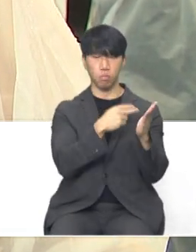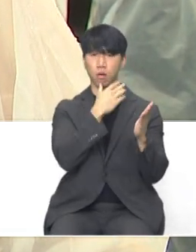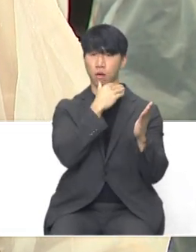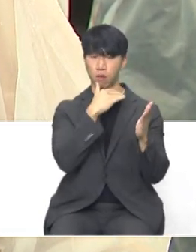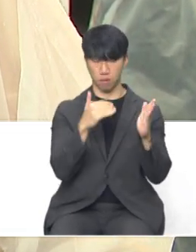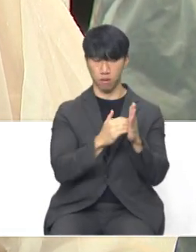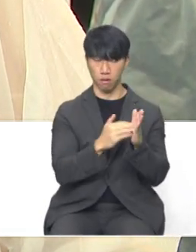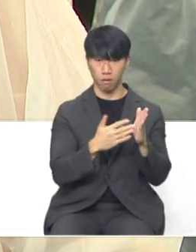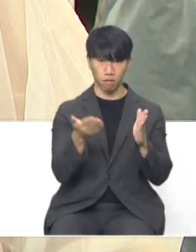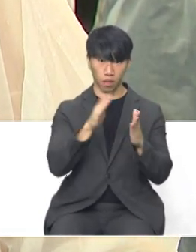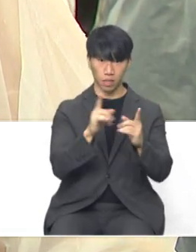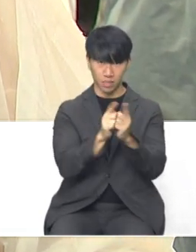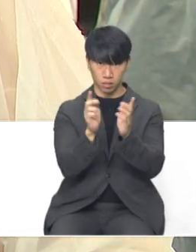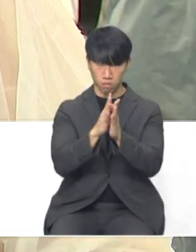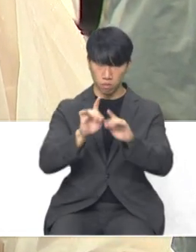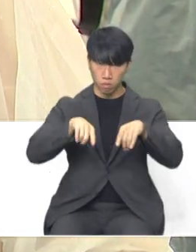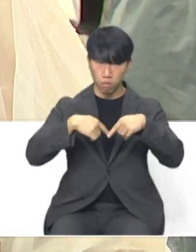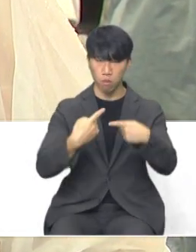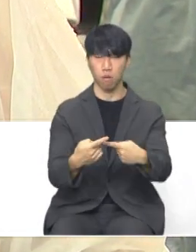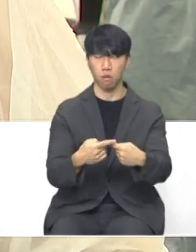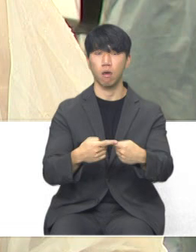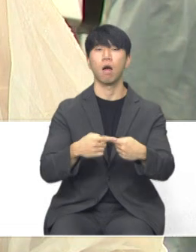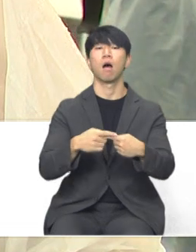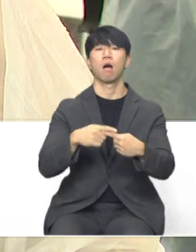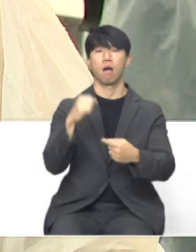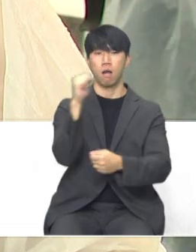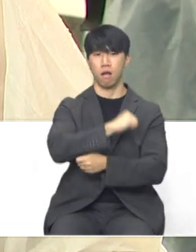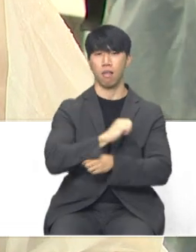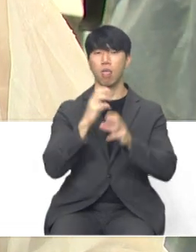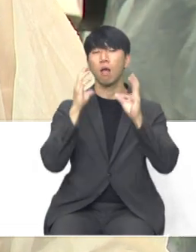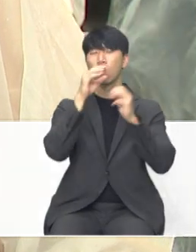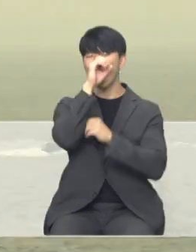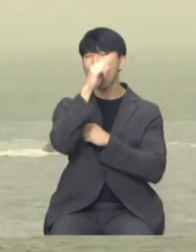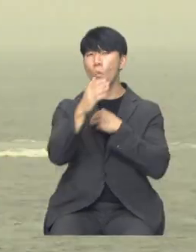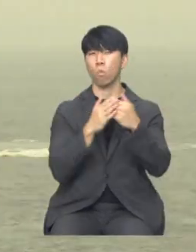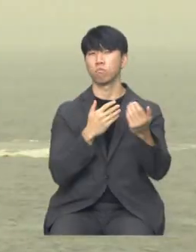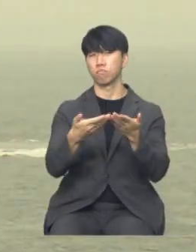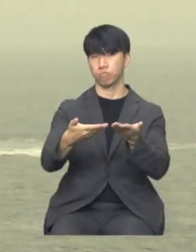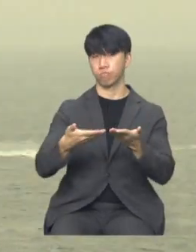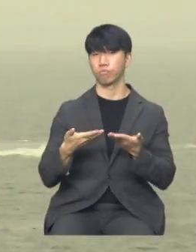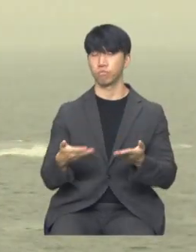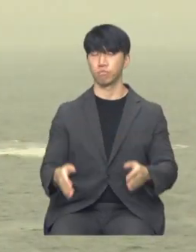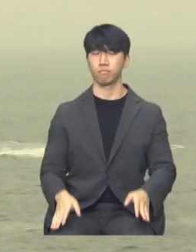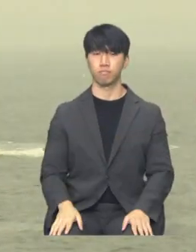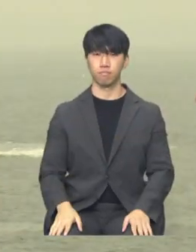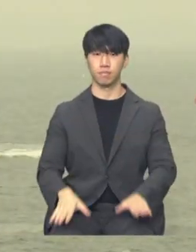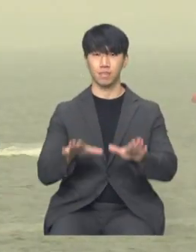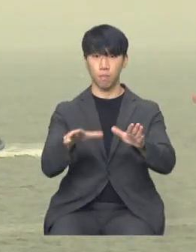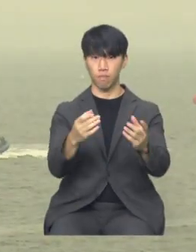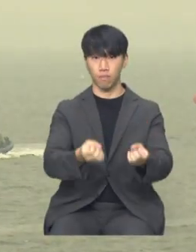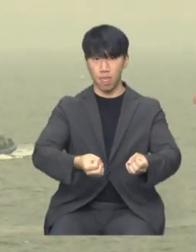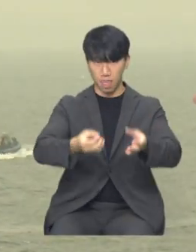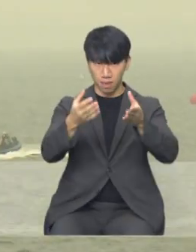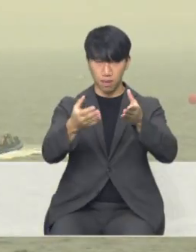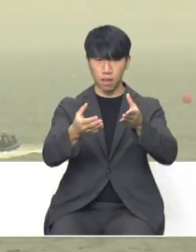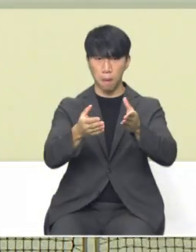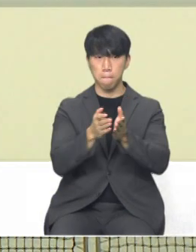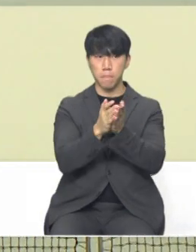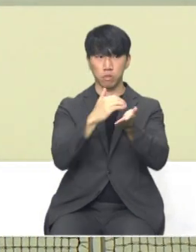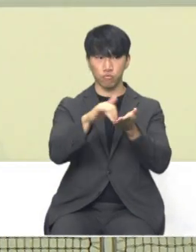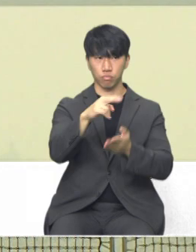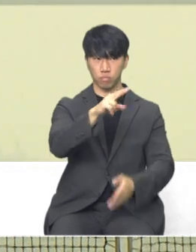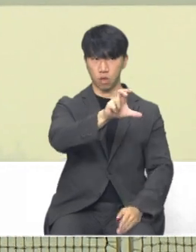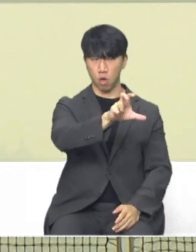이렇게 참여하게 되니까 아이랑도 좋은 경험이 된 것 같습니다. 이번 재현 행사에는 함정